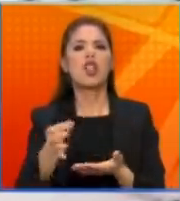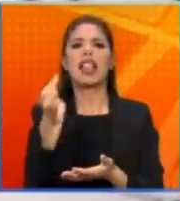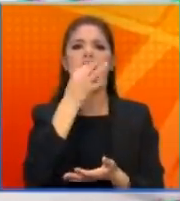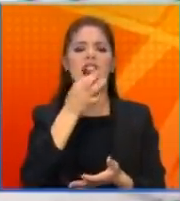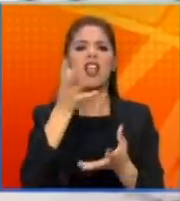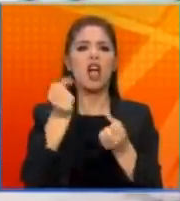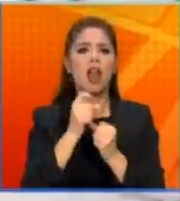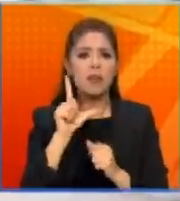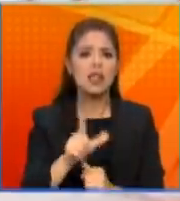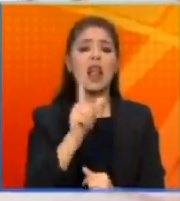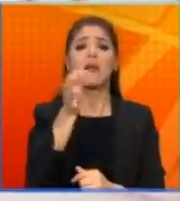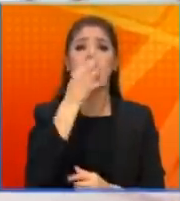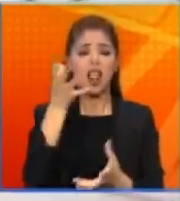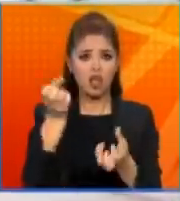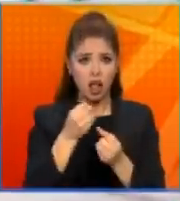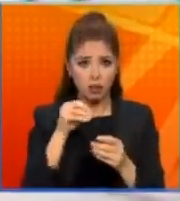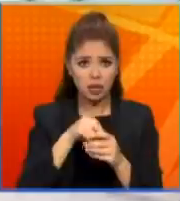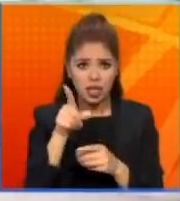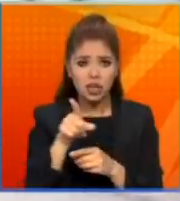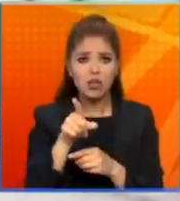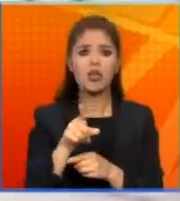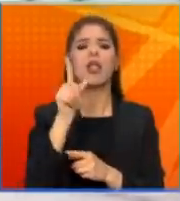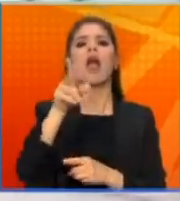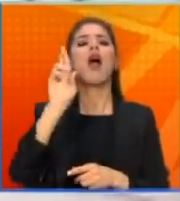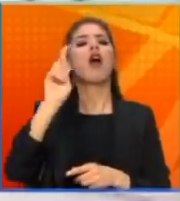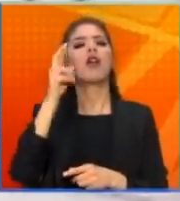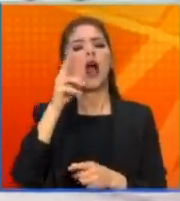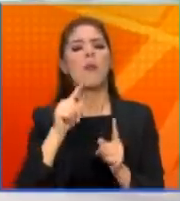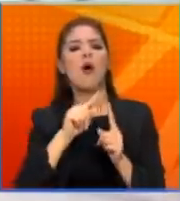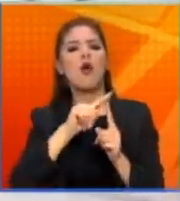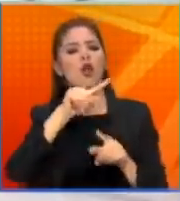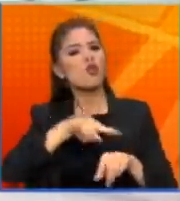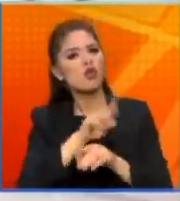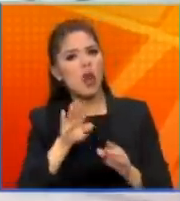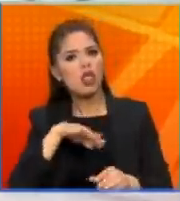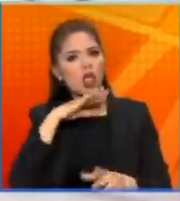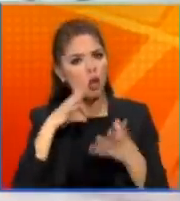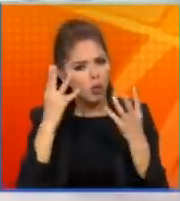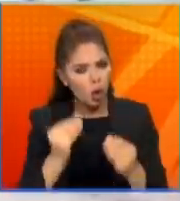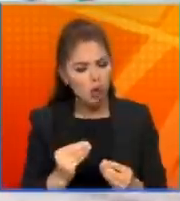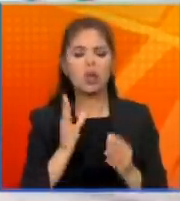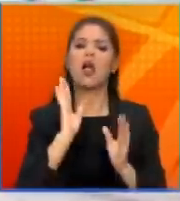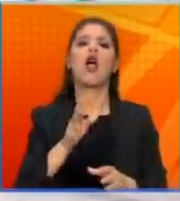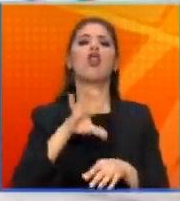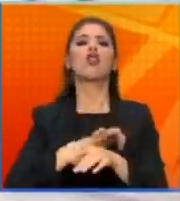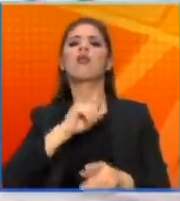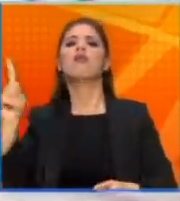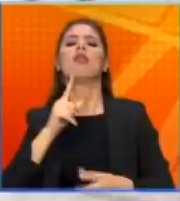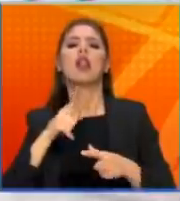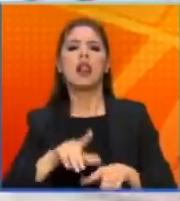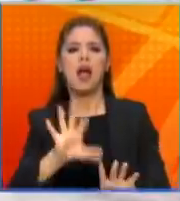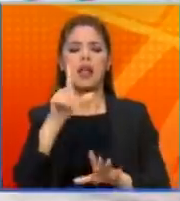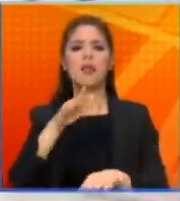kullanmaları gerekiyor. İlaçlarını alabilmeleri içinse artık rapor süreleri dolmuş olsa bile doktora gitmelerine gerek